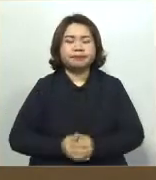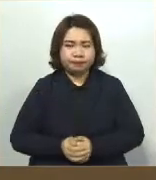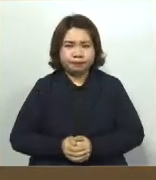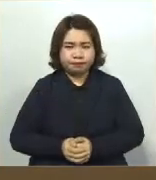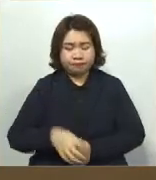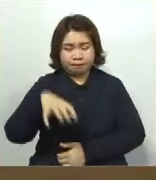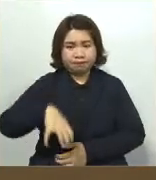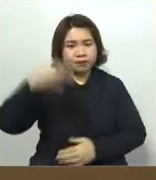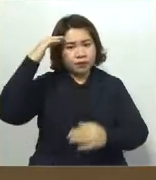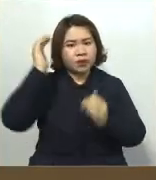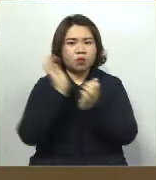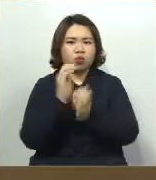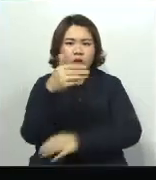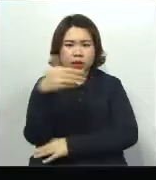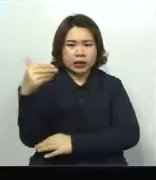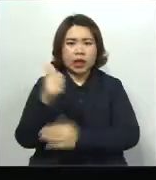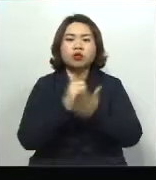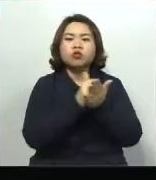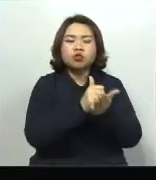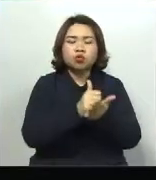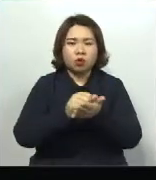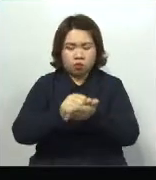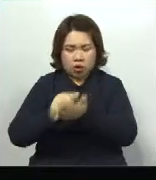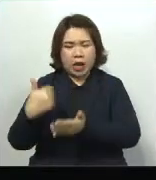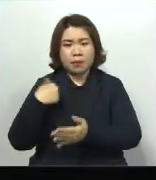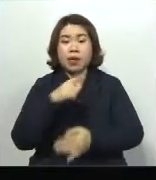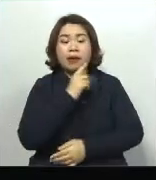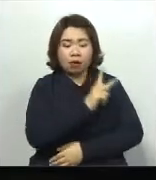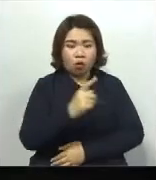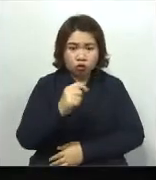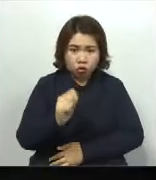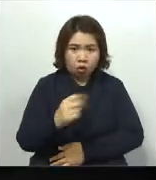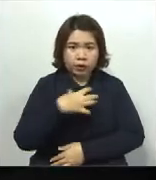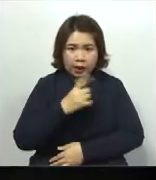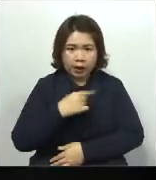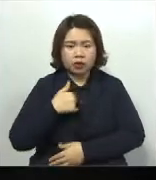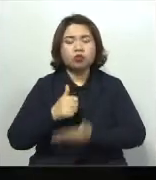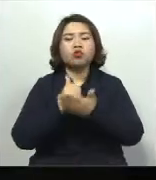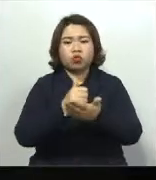ำรวจแห่งชาติก็พร้อมยืนยันอำนวยความสะดวกตามที่กกต.ร้องขอตลอดเวลาค่ะ